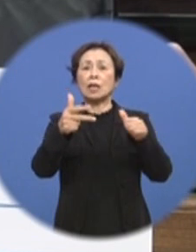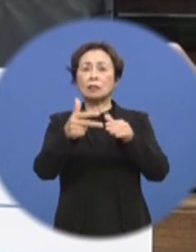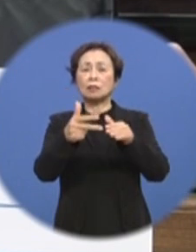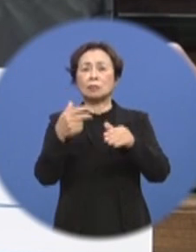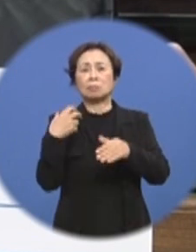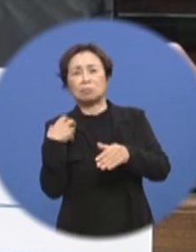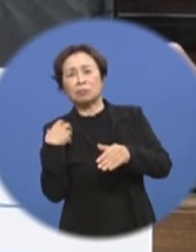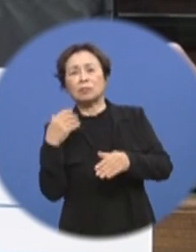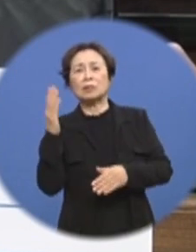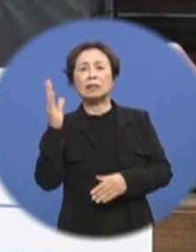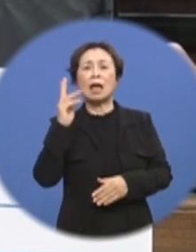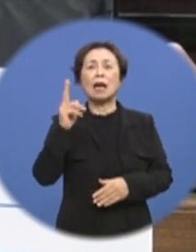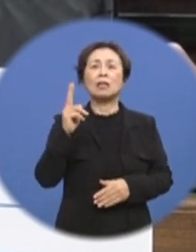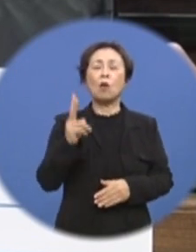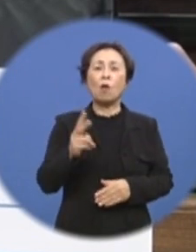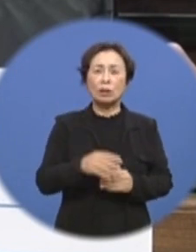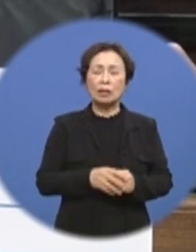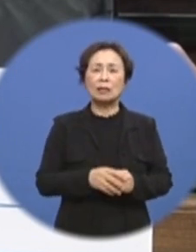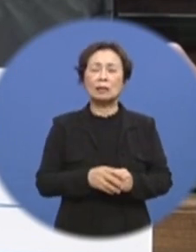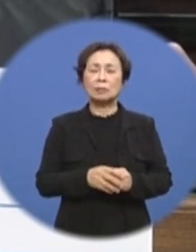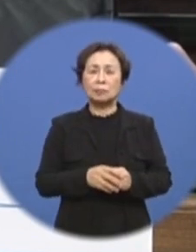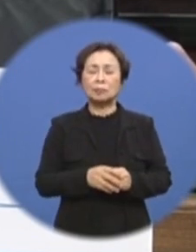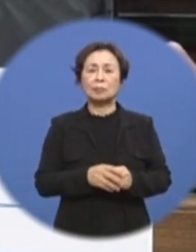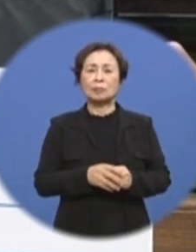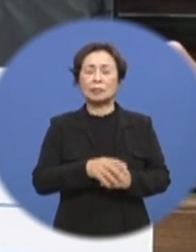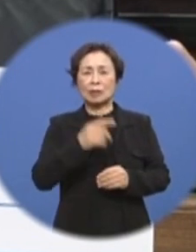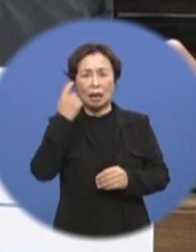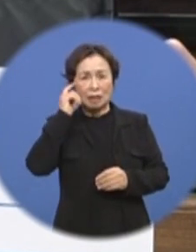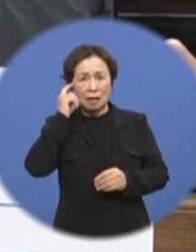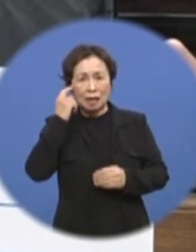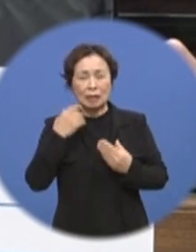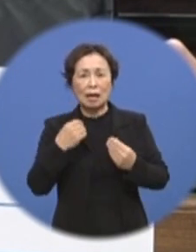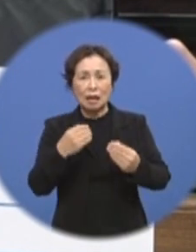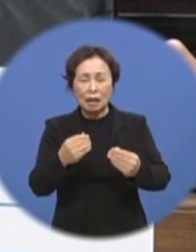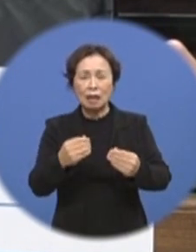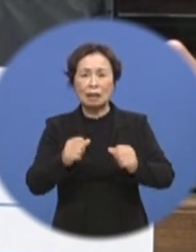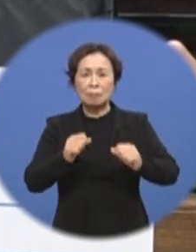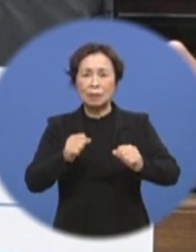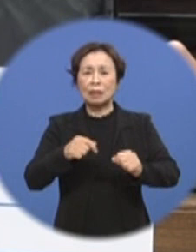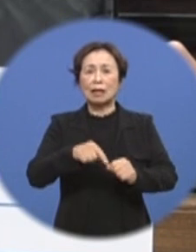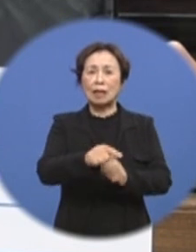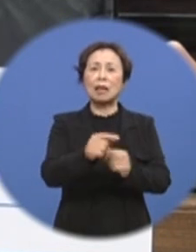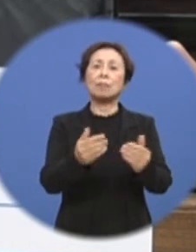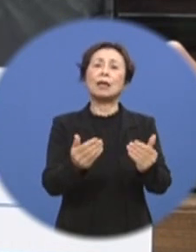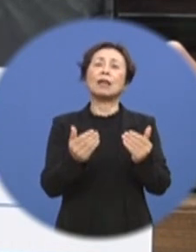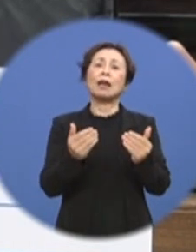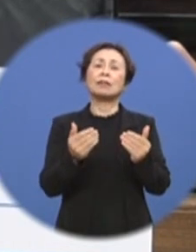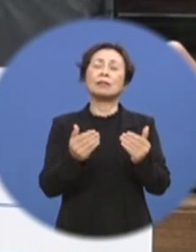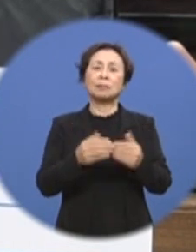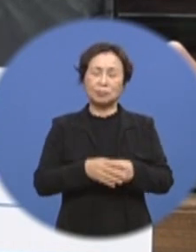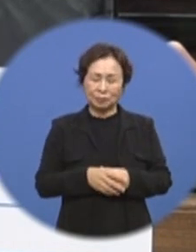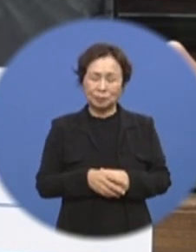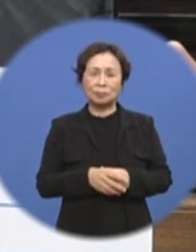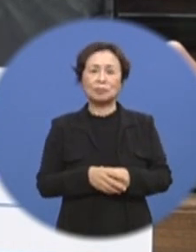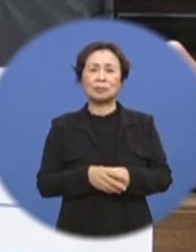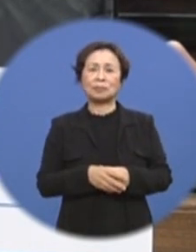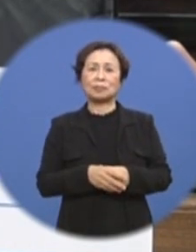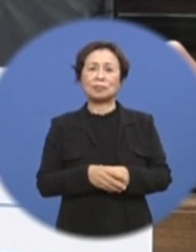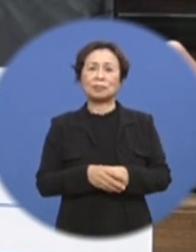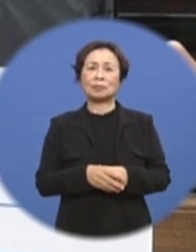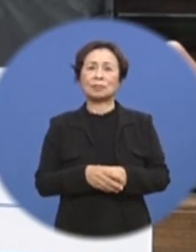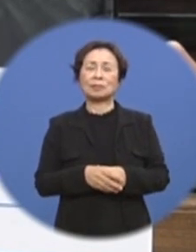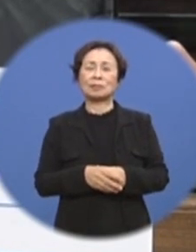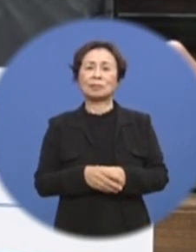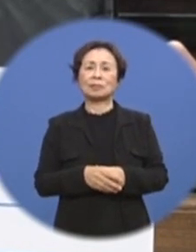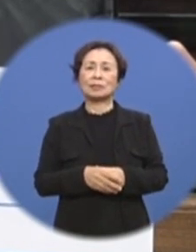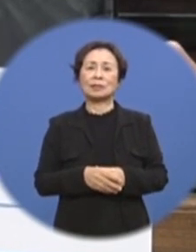にならないように長寿命化もしながら何とかしのいでいかないといけませんよねというようなことをあの子の